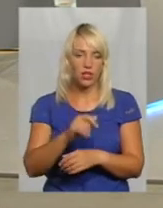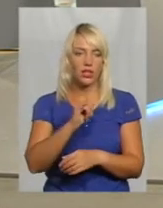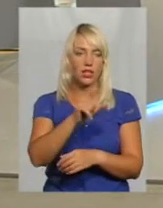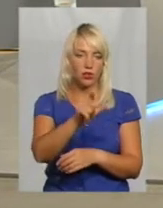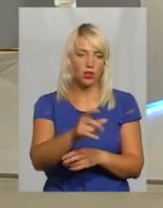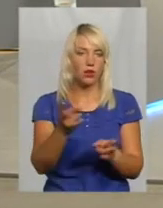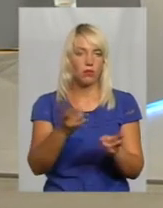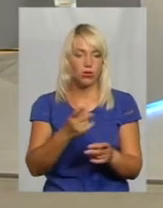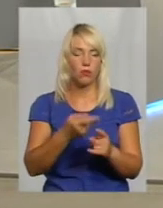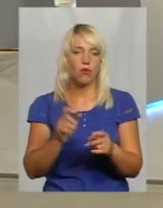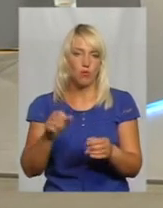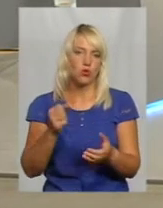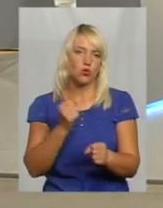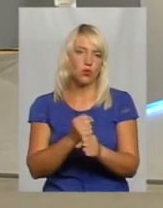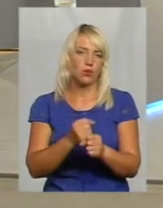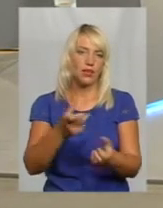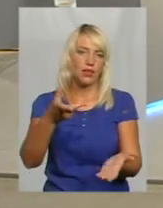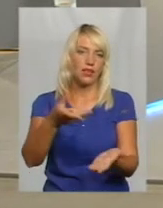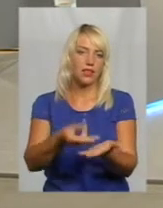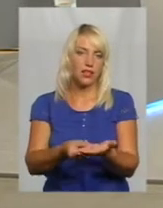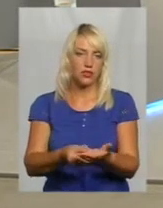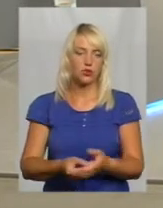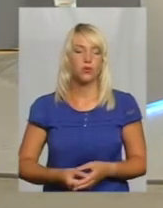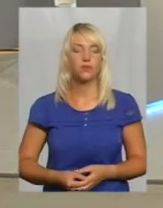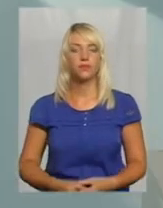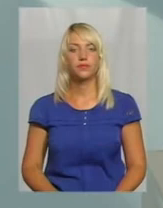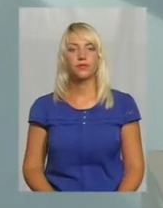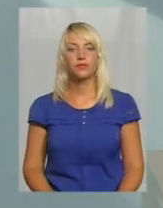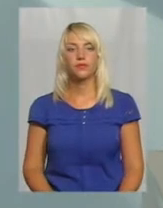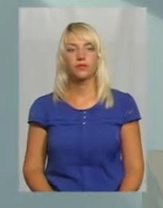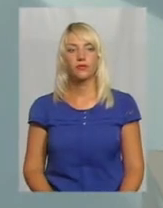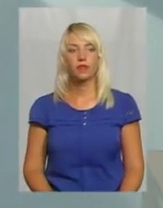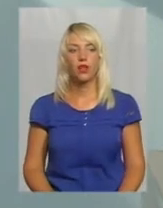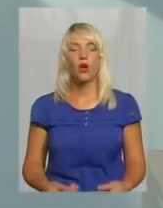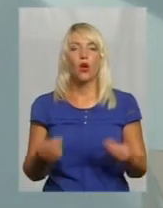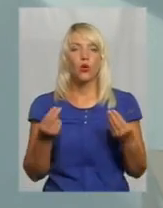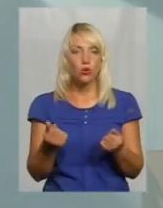потребує, вони можуть зробити там певну ін'єкцію. Ну і кошти